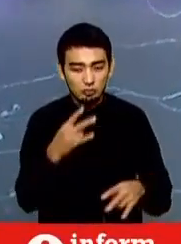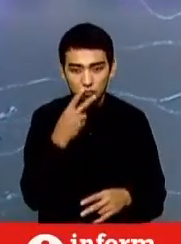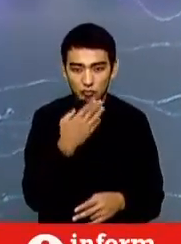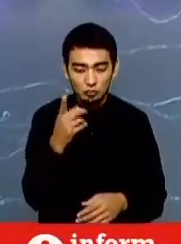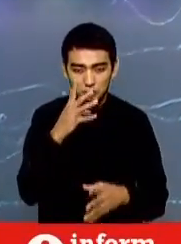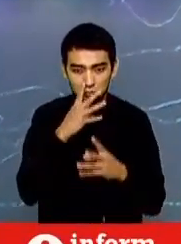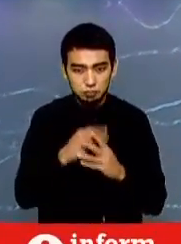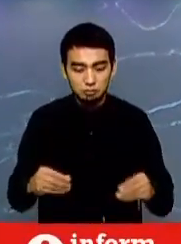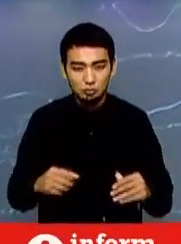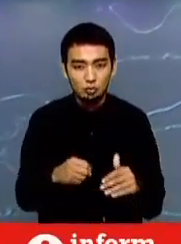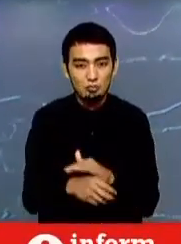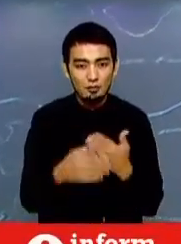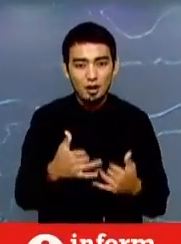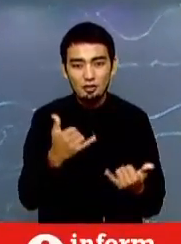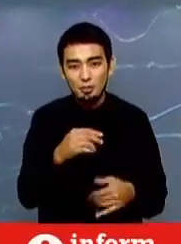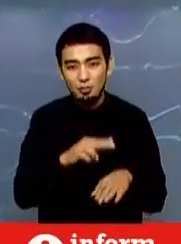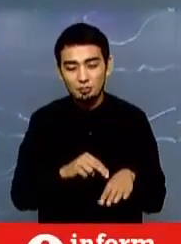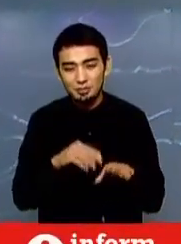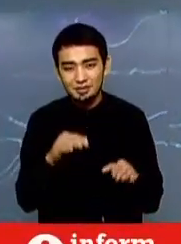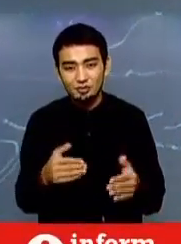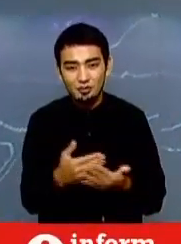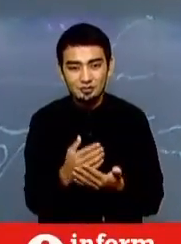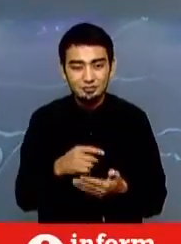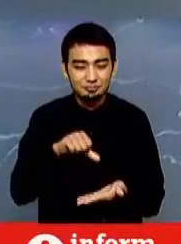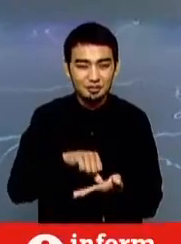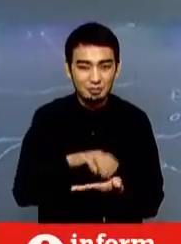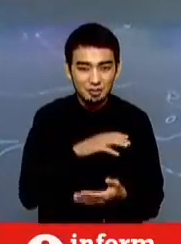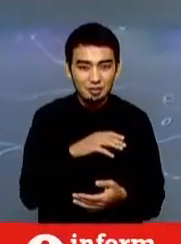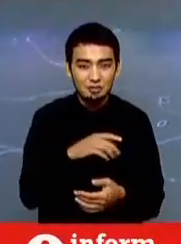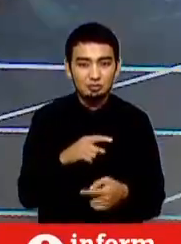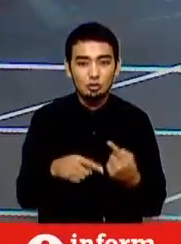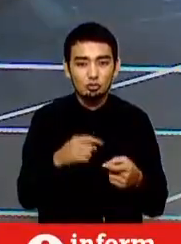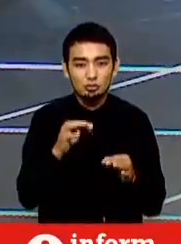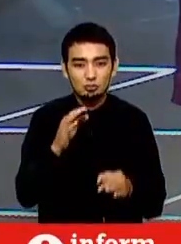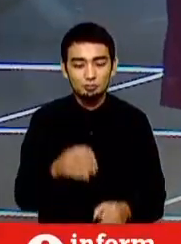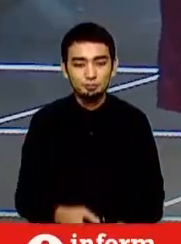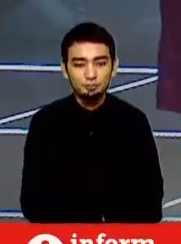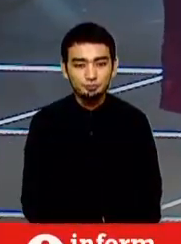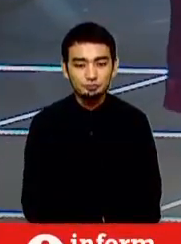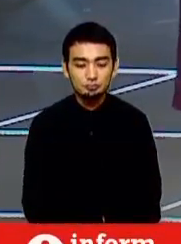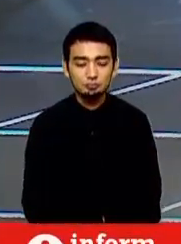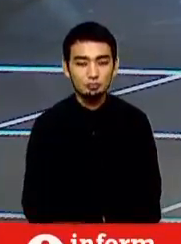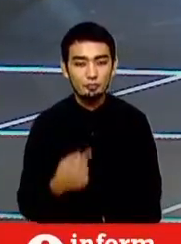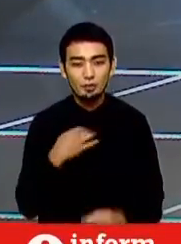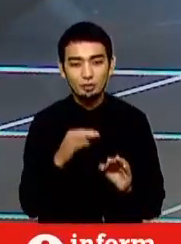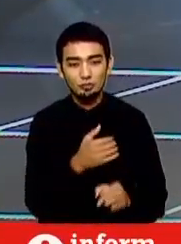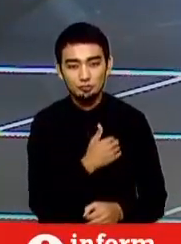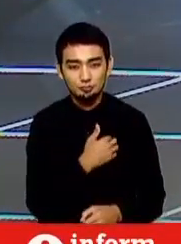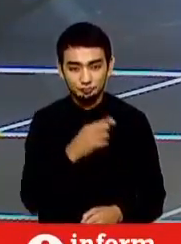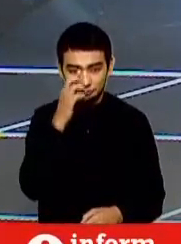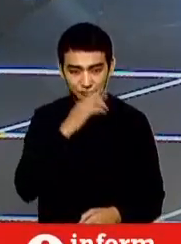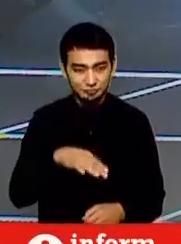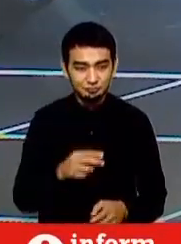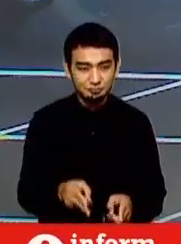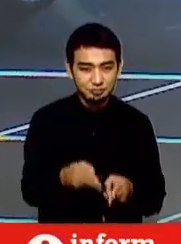жоғалған. Полицияның жаңа ғана эфир алдында берген ақпаратын келесі бейнематериалда айтамыз. Айта кету керек, елімізде